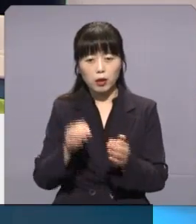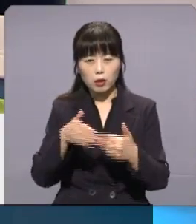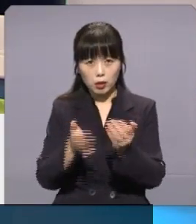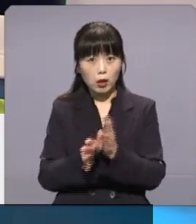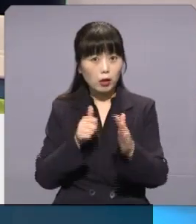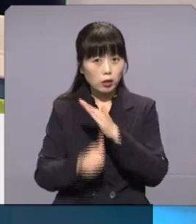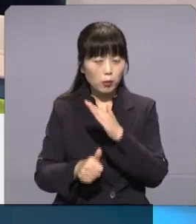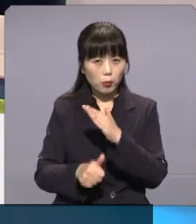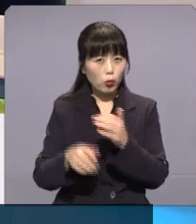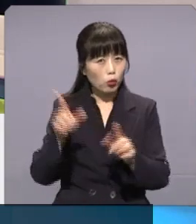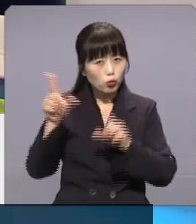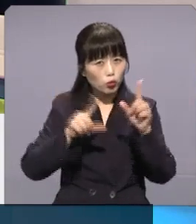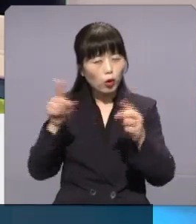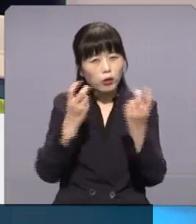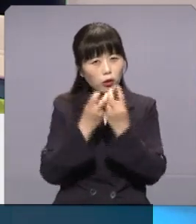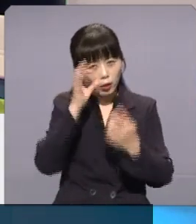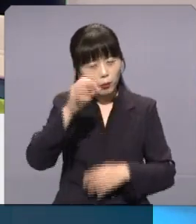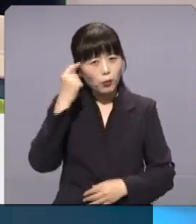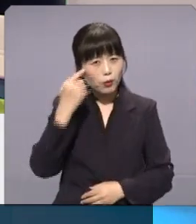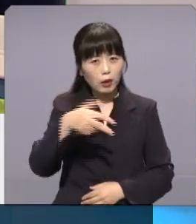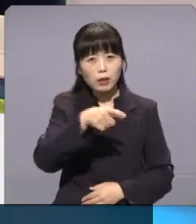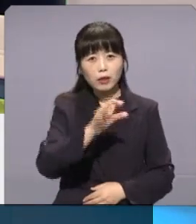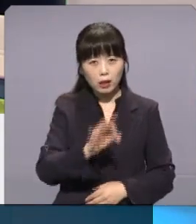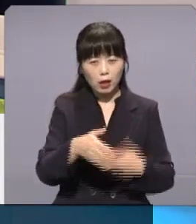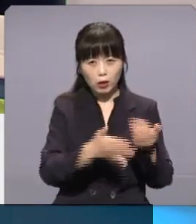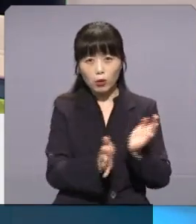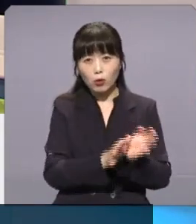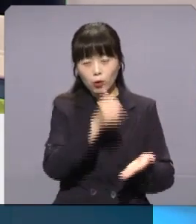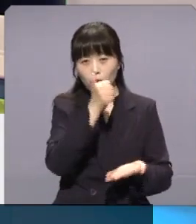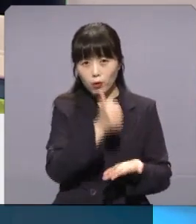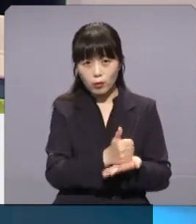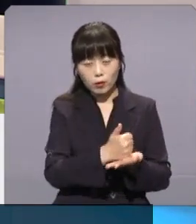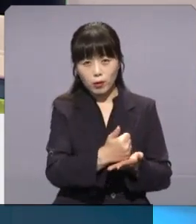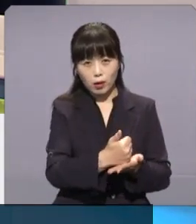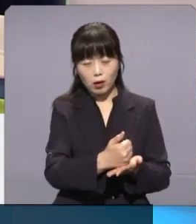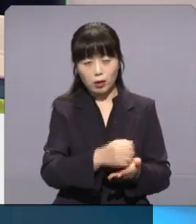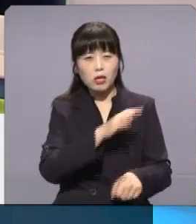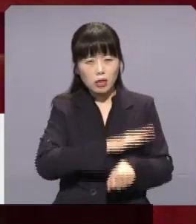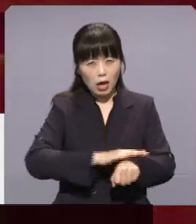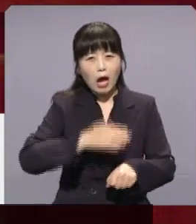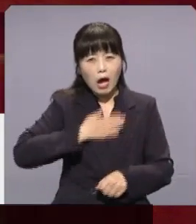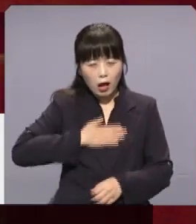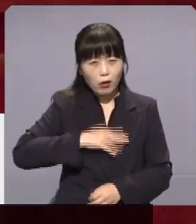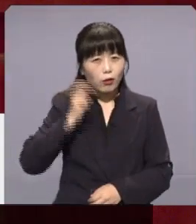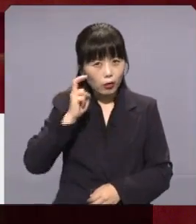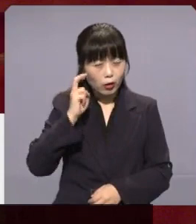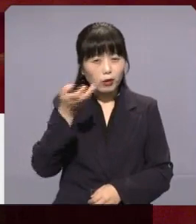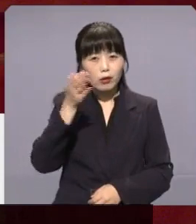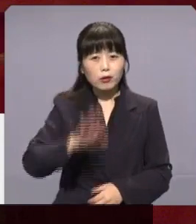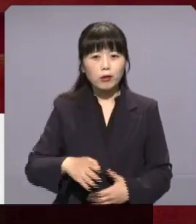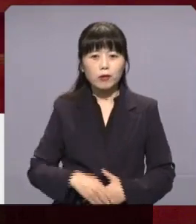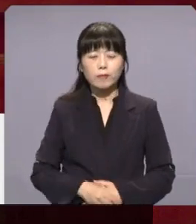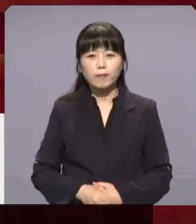보십니까? 글쎄요, 뭐 장 소장께서 훨씬 더 잘할 얘기를 제가 해야 하는 거 아닌가 뭐 이런 생각도 드는데요.